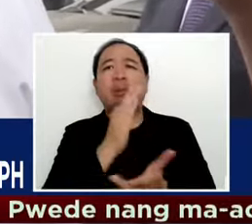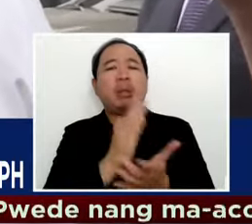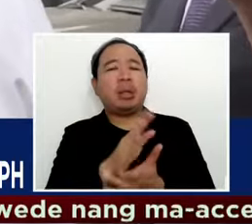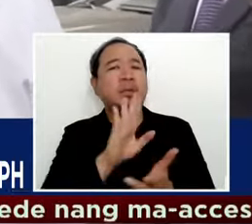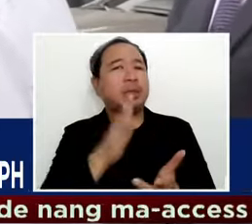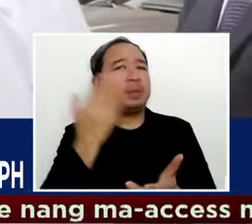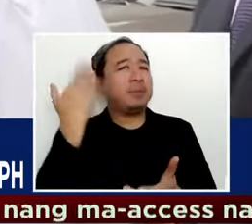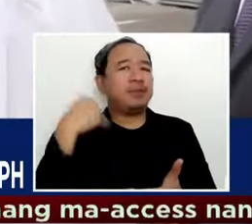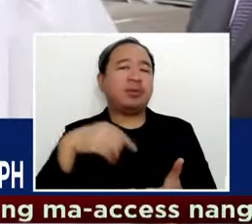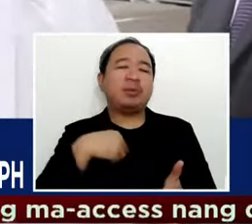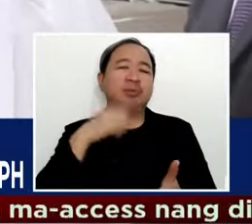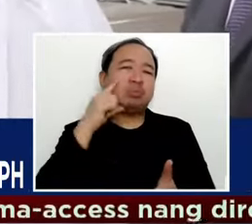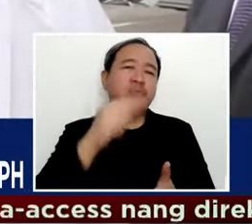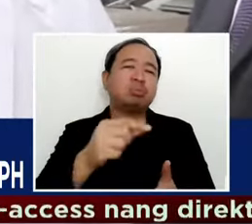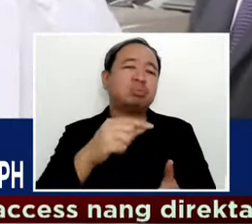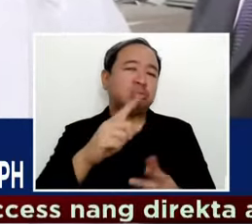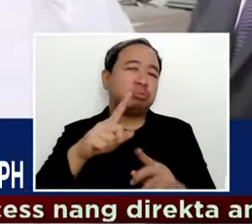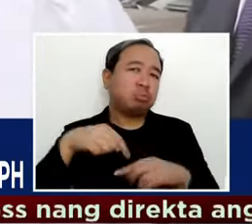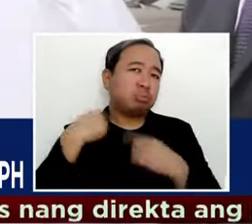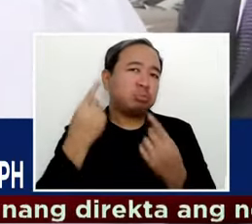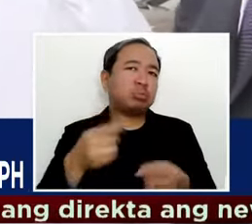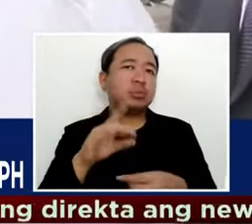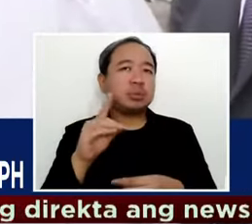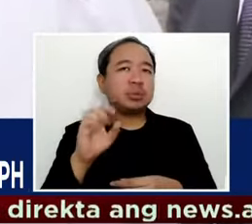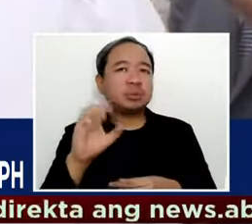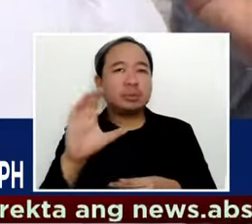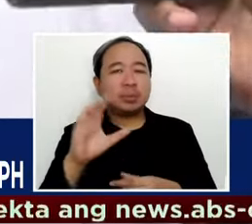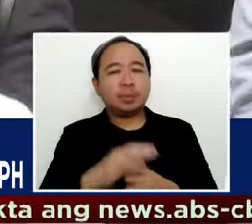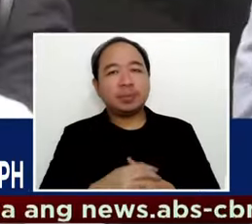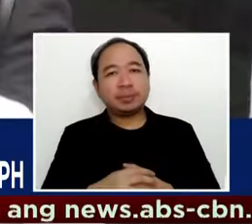reklamo simula pa noong Disyembre.